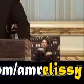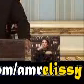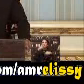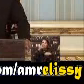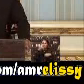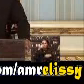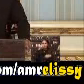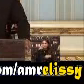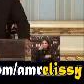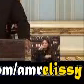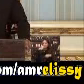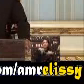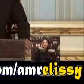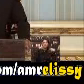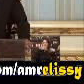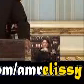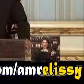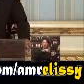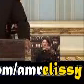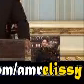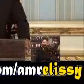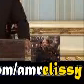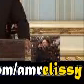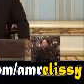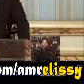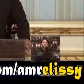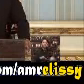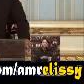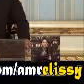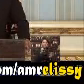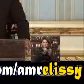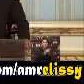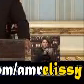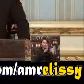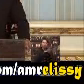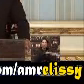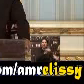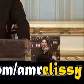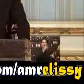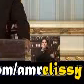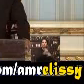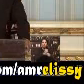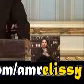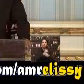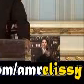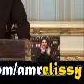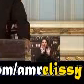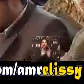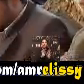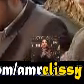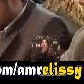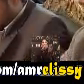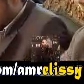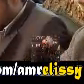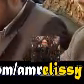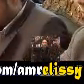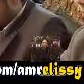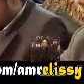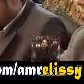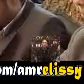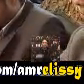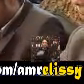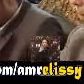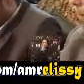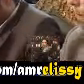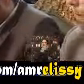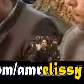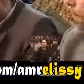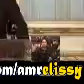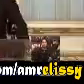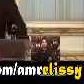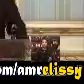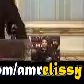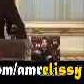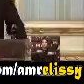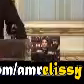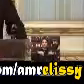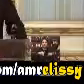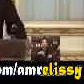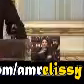الاكشاك ونديهم فيها بضاعه فنحولهم من طاقه كامنه الى طاقه فاعله ايجابيه. هذا المشروع نجح على